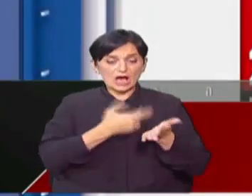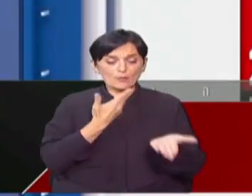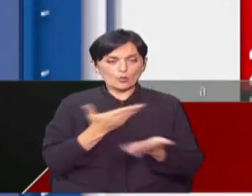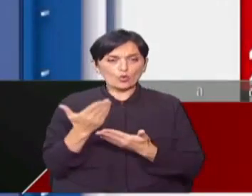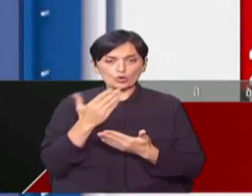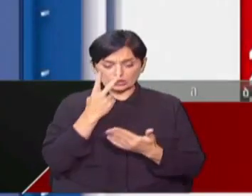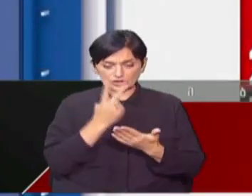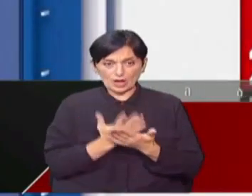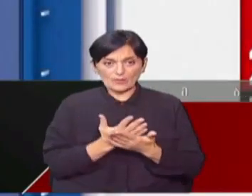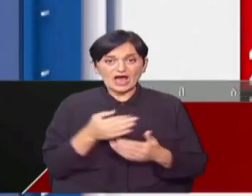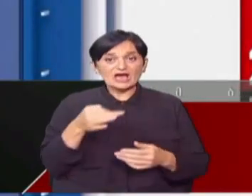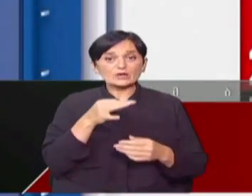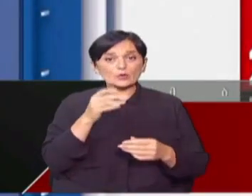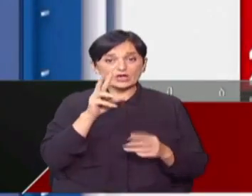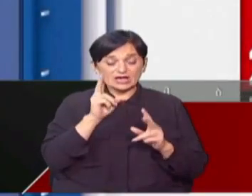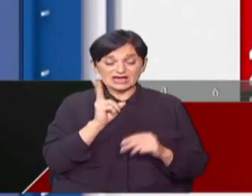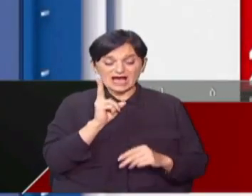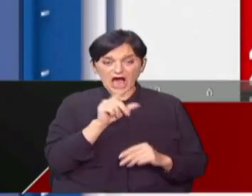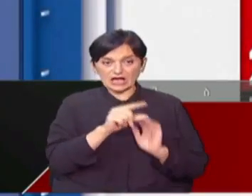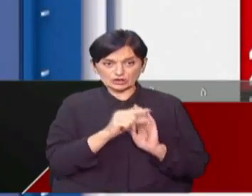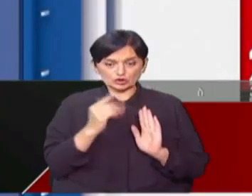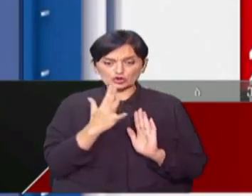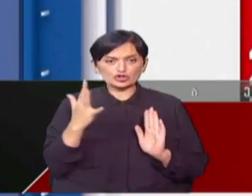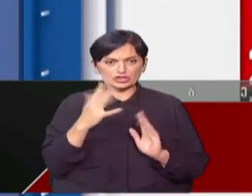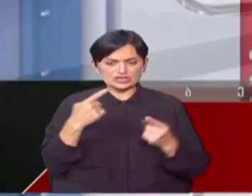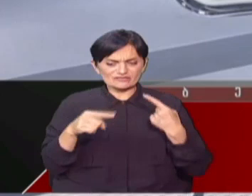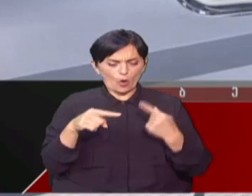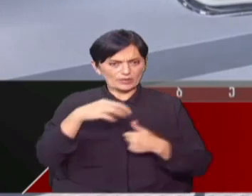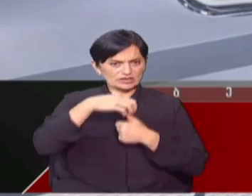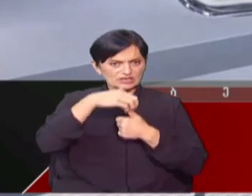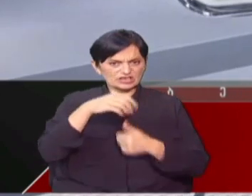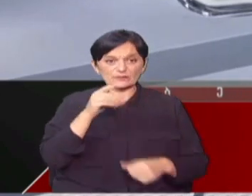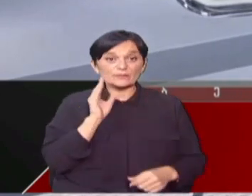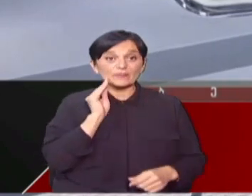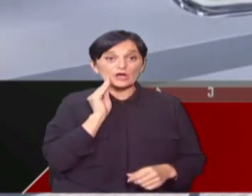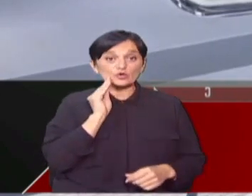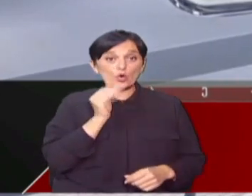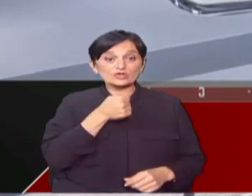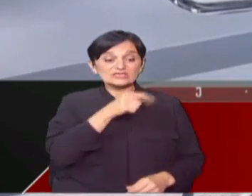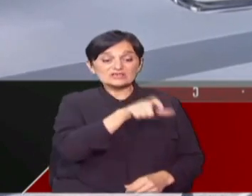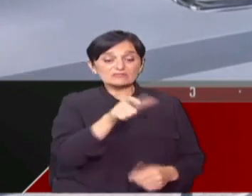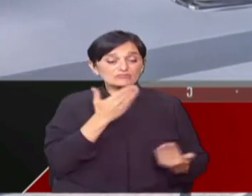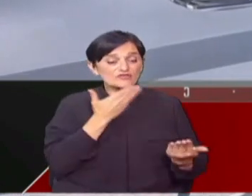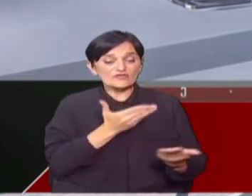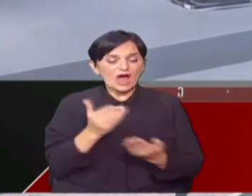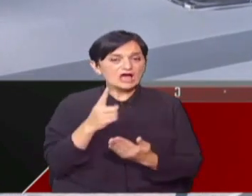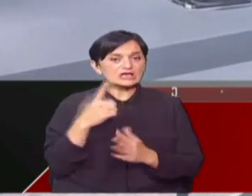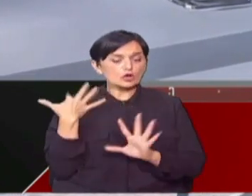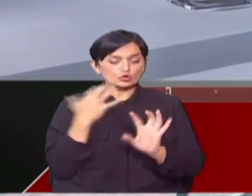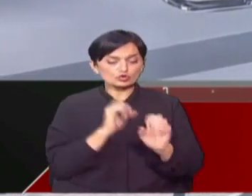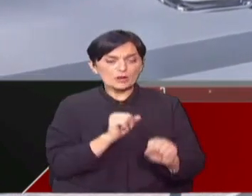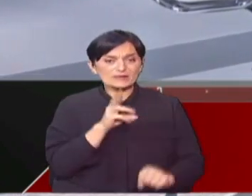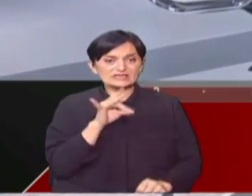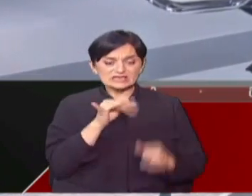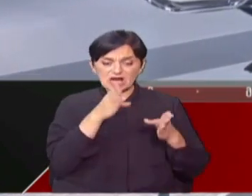რომ დონალდ ტრამპი რესპუბლიკელ კანდიდატებს შორის დიდი სხვაობით ლიდერობს. როდესაც რესპონდენტებს ვეკითხებით, რატომ უჭერთ მხარს